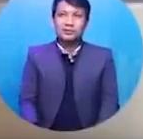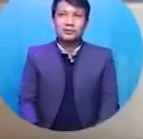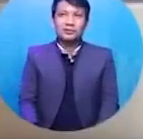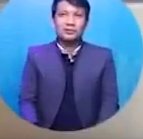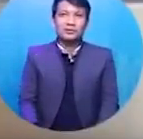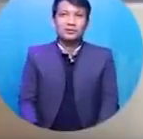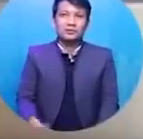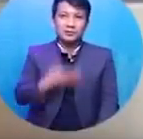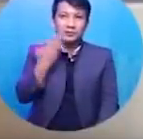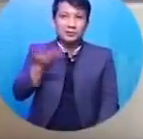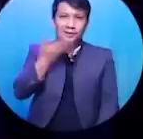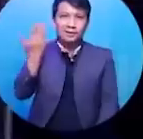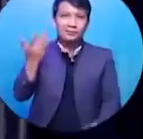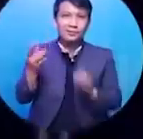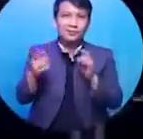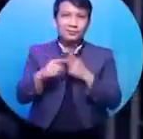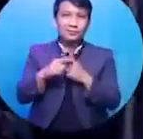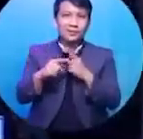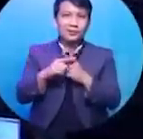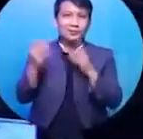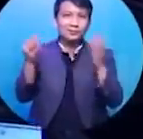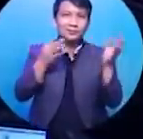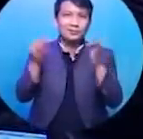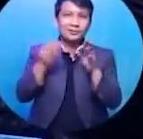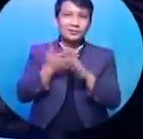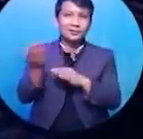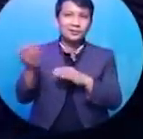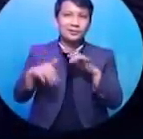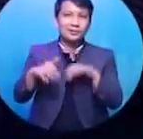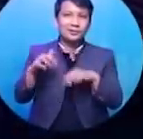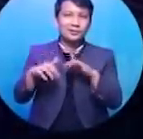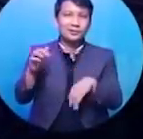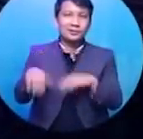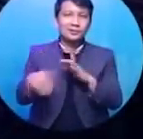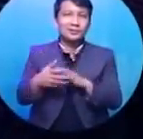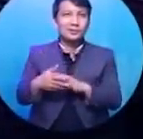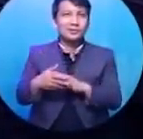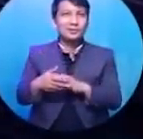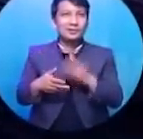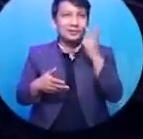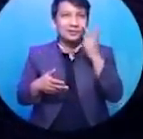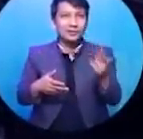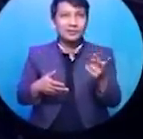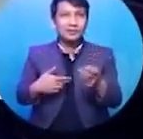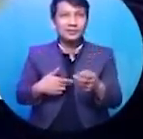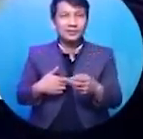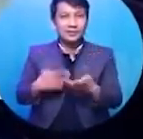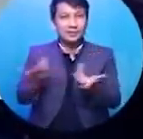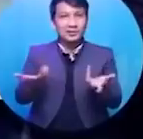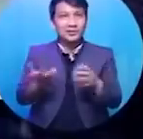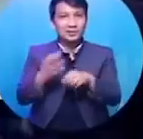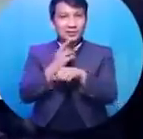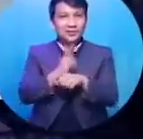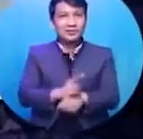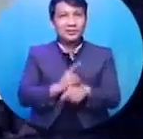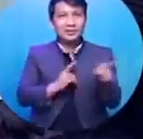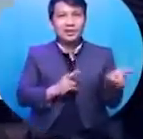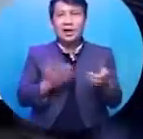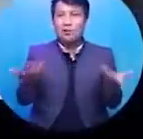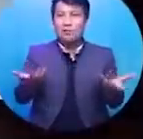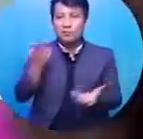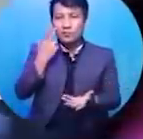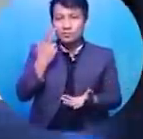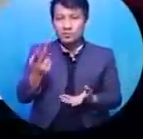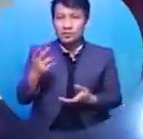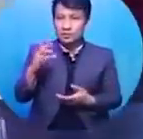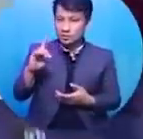nangangamoy positive. Yun yung comment sa ating mga keyboard warrior. Mukhang humatol na sila at sinabi nga nila, i-rehab na yan. At sabi nga ni